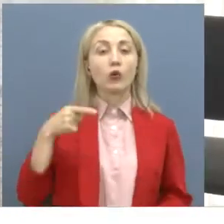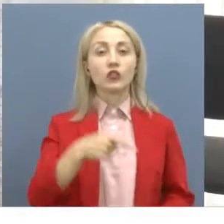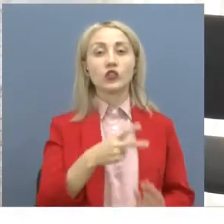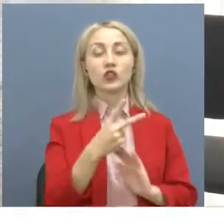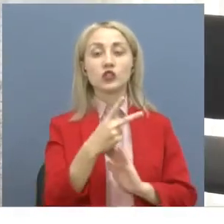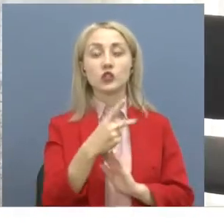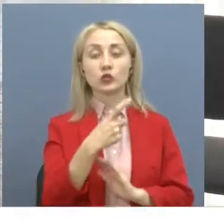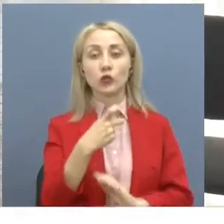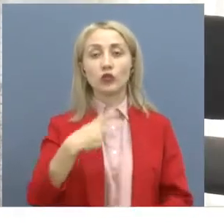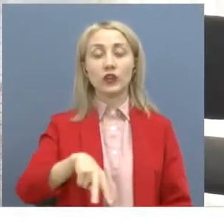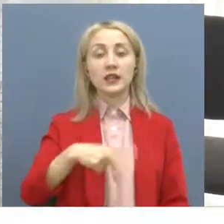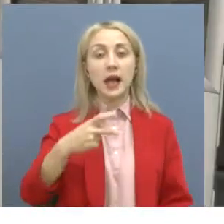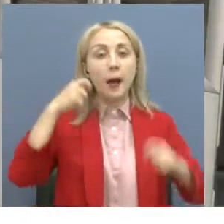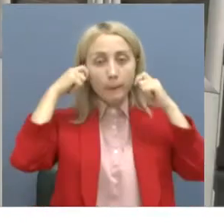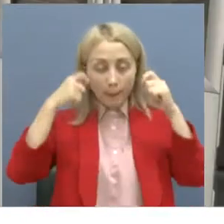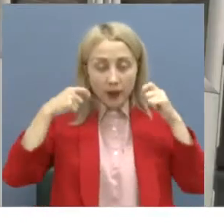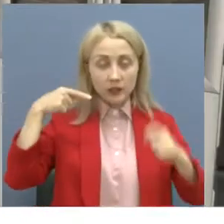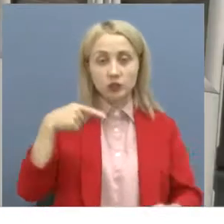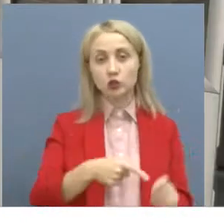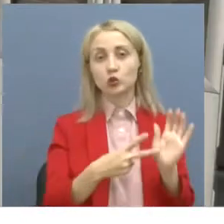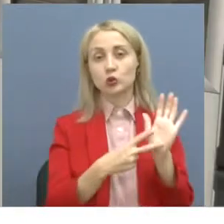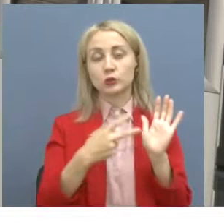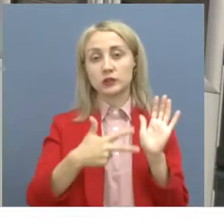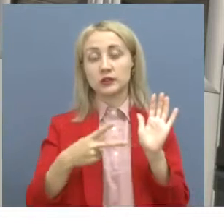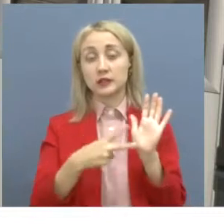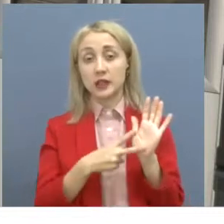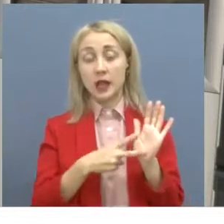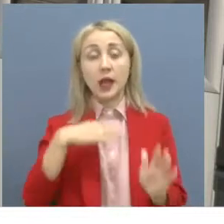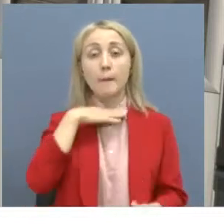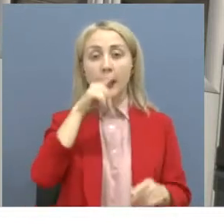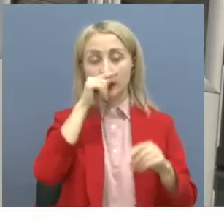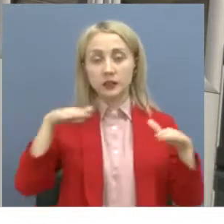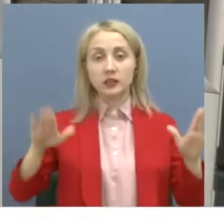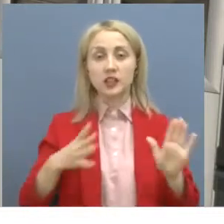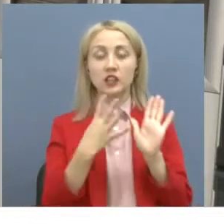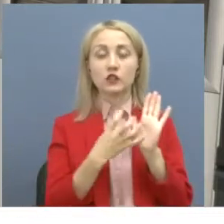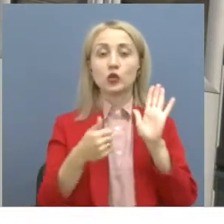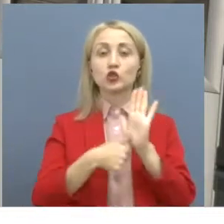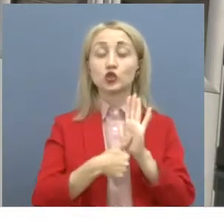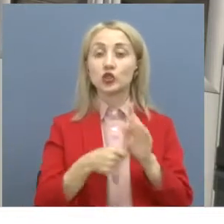ал құс еті 906 теңге. Мұның барлығы орташа баға, ал оларды тұрақтандыру мәселесі ерекше бақылауға